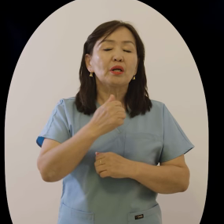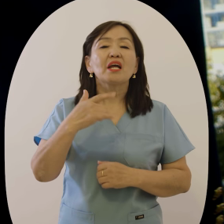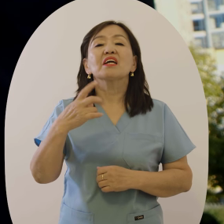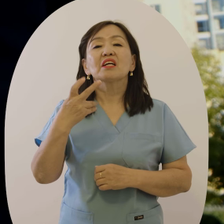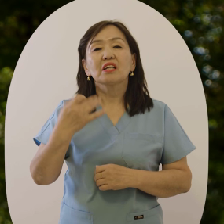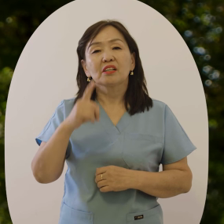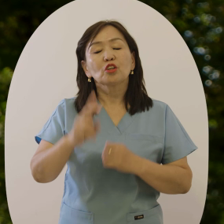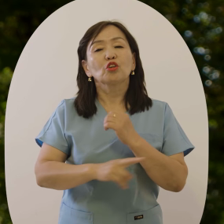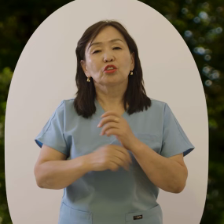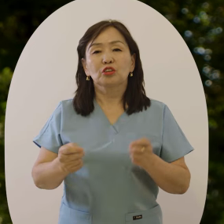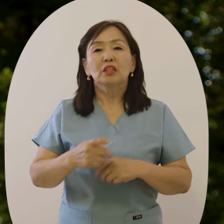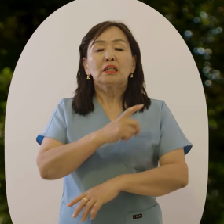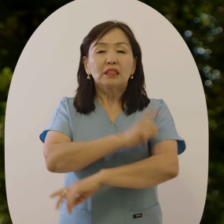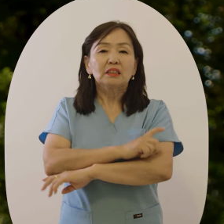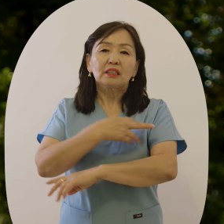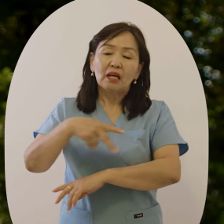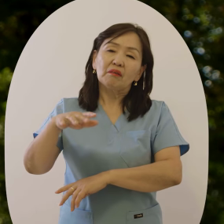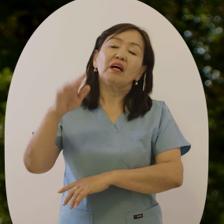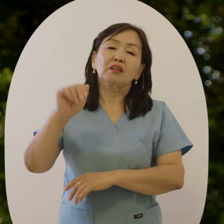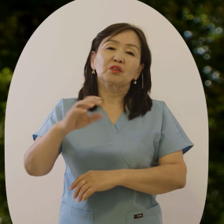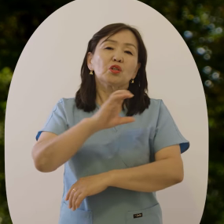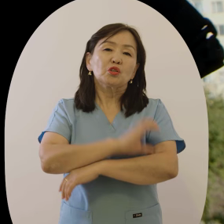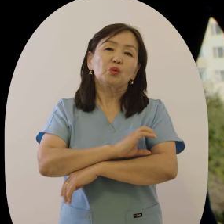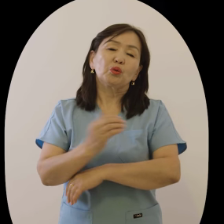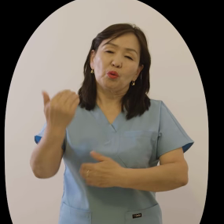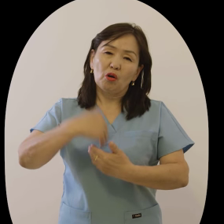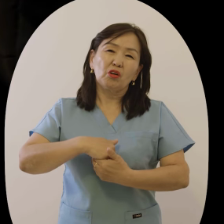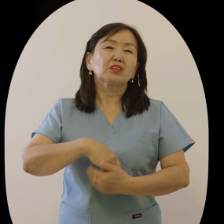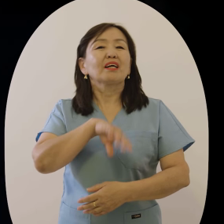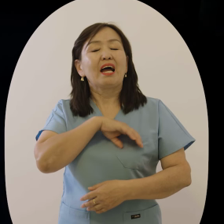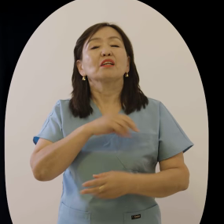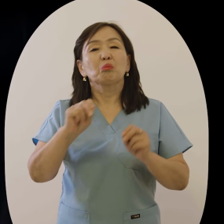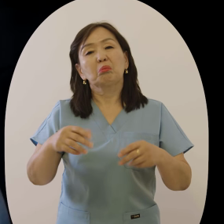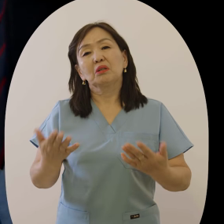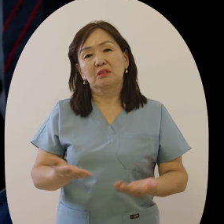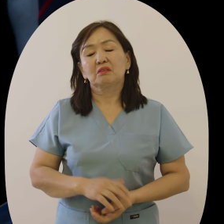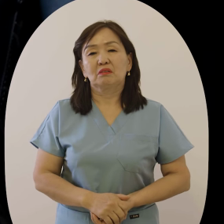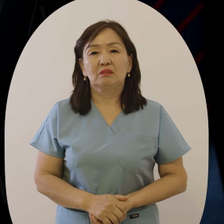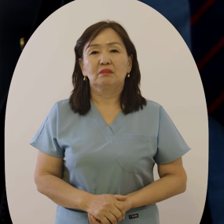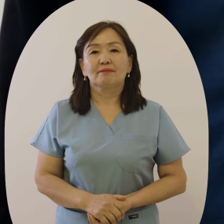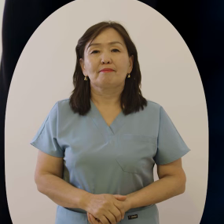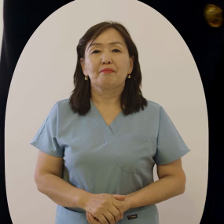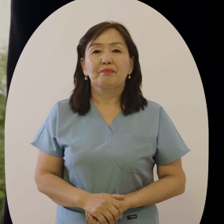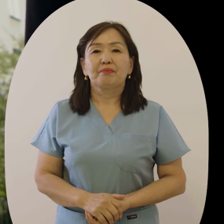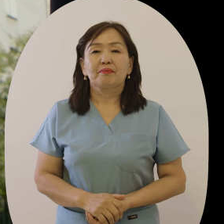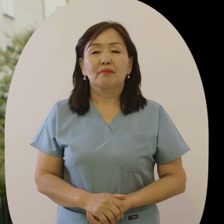Өдөр бүр ингийн л нэг өдөр шиг хичээлдээ явлагийг гардагч сургууль руугаа ч орохоос айдаг болсон.